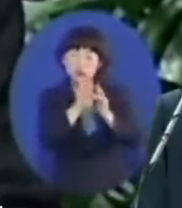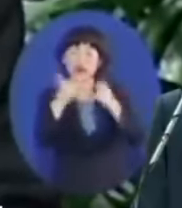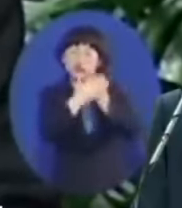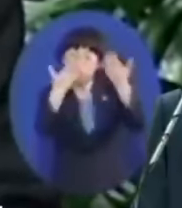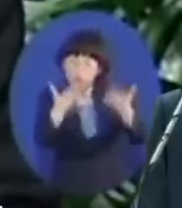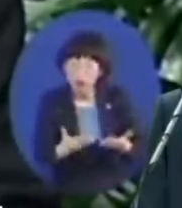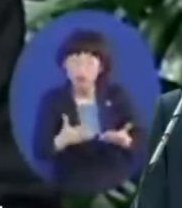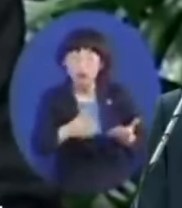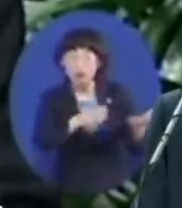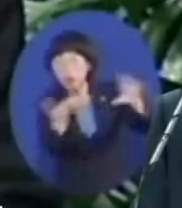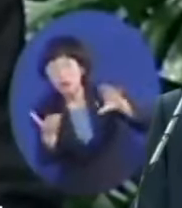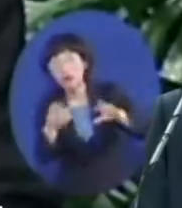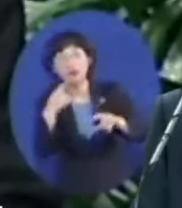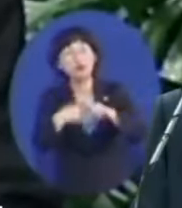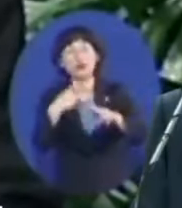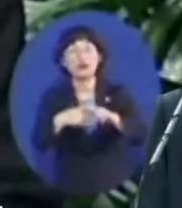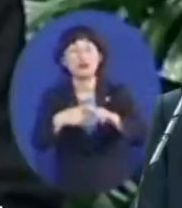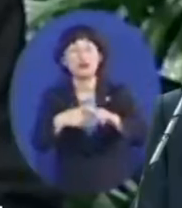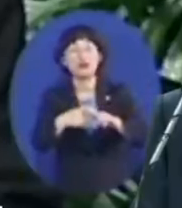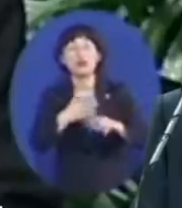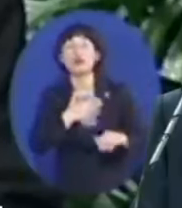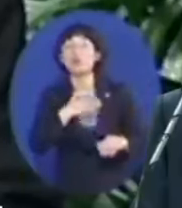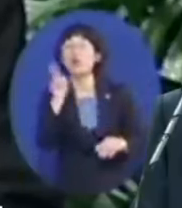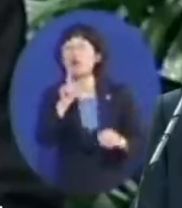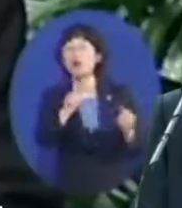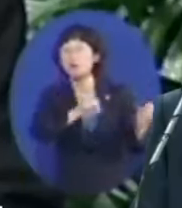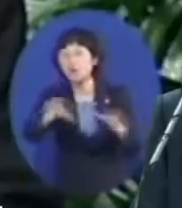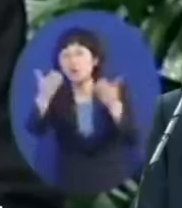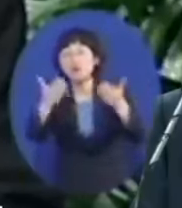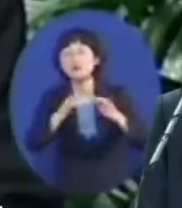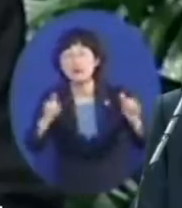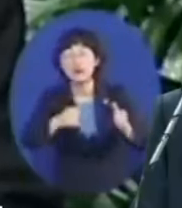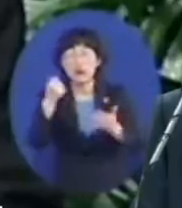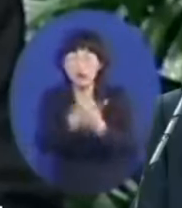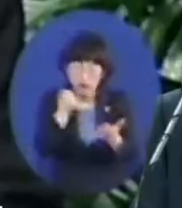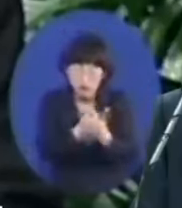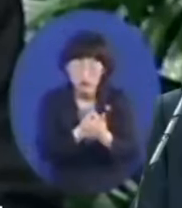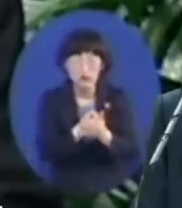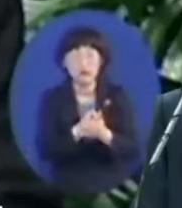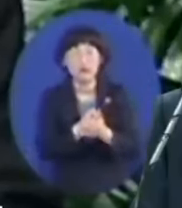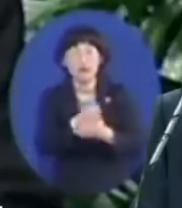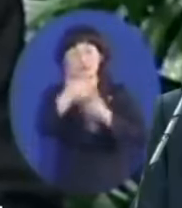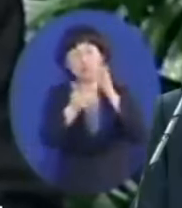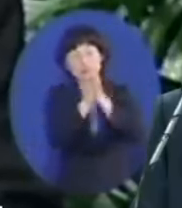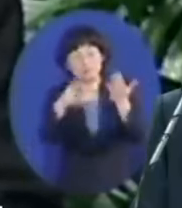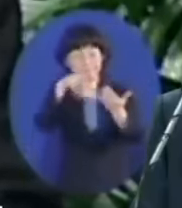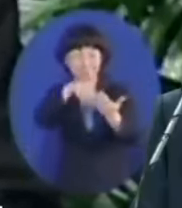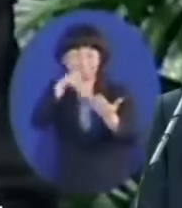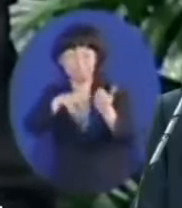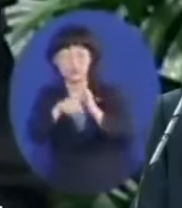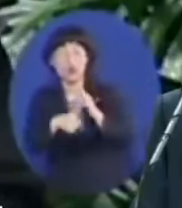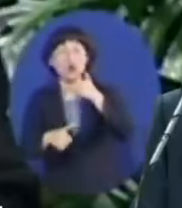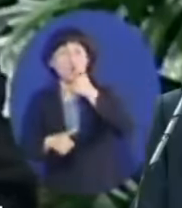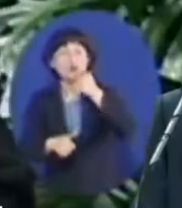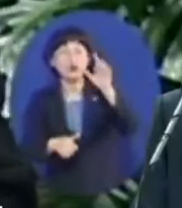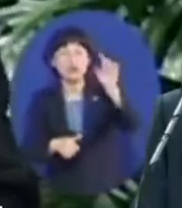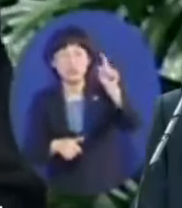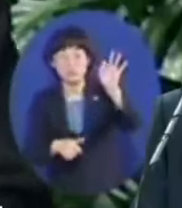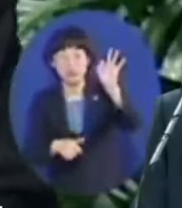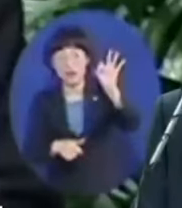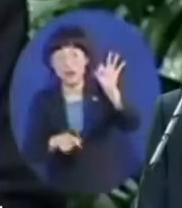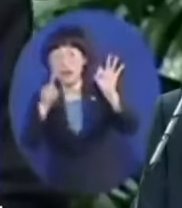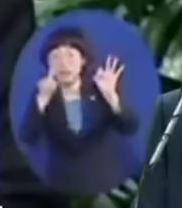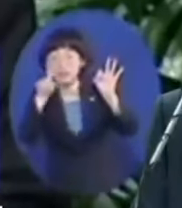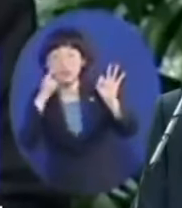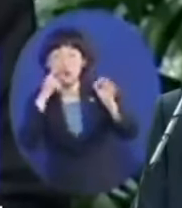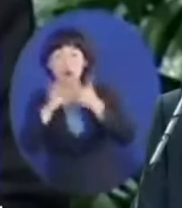다 쏟아버리고 나는 버림받은 사람입니다. 탄식을 하면서 성경을 읽는데 성경 로마서 10장 11절에 믿음은